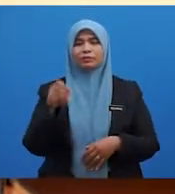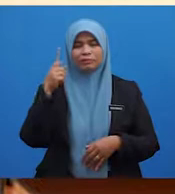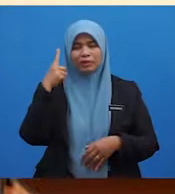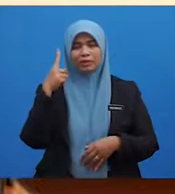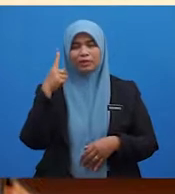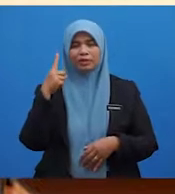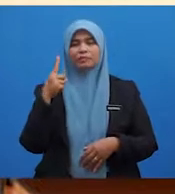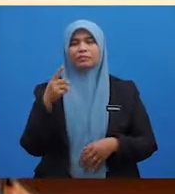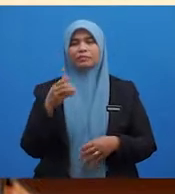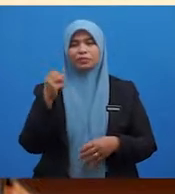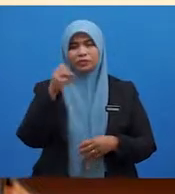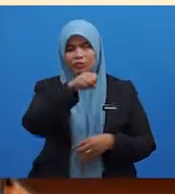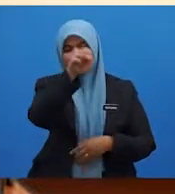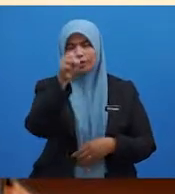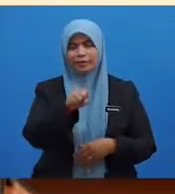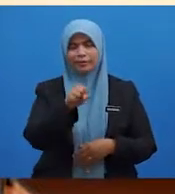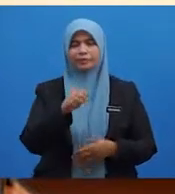memahami kehendak soalan.